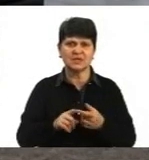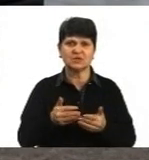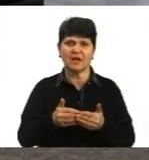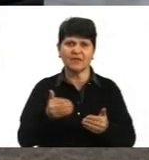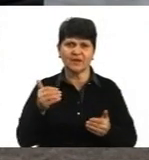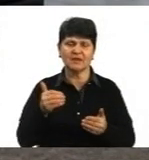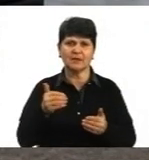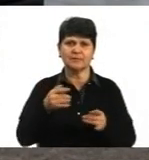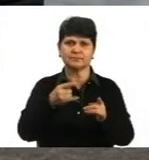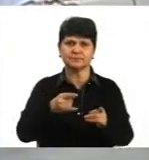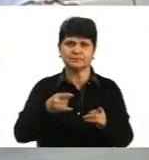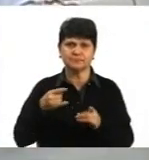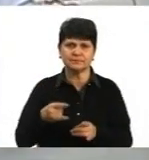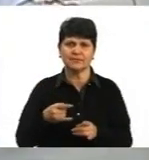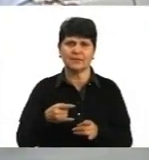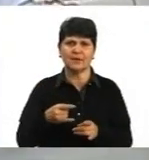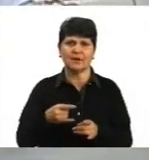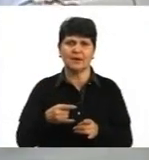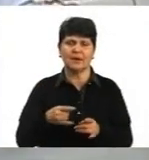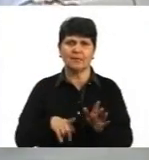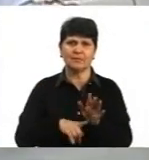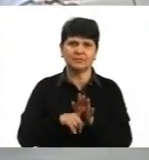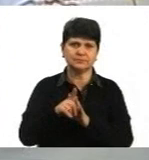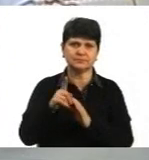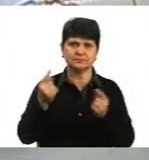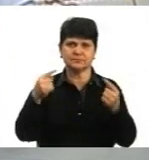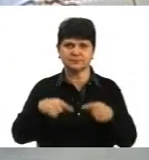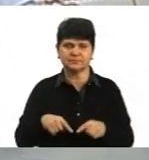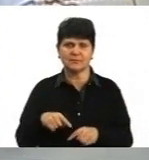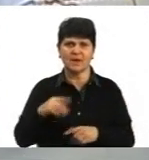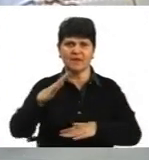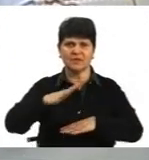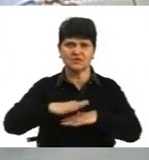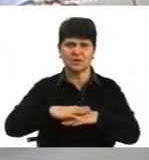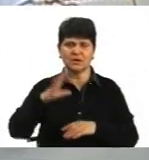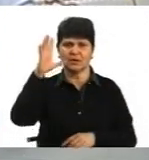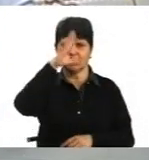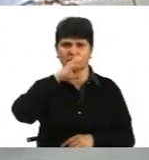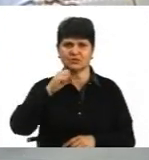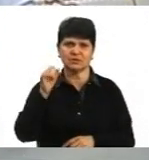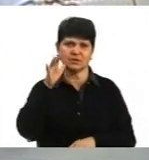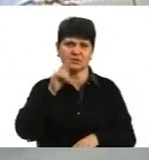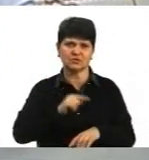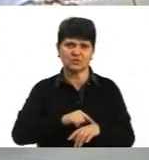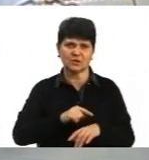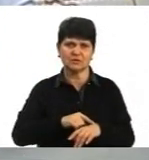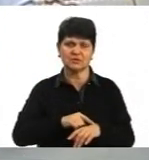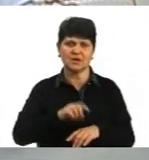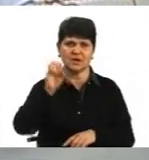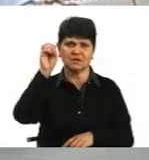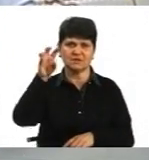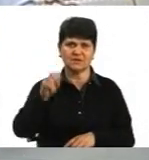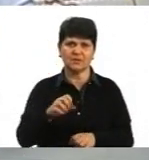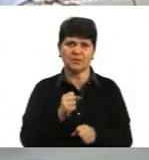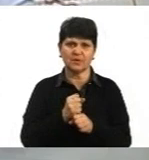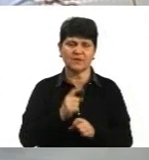наростання, піковий період, спад, вечірній, нічний час. У нас на даних магістралях працюють світлофори